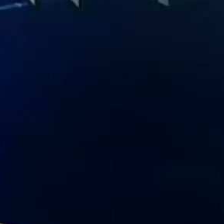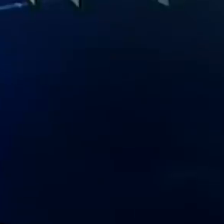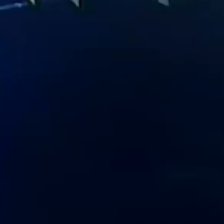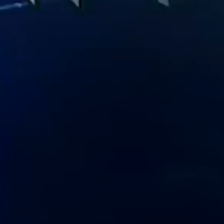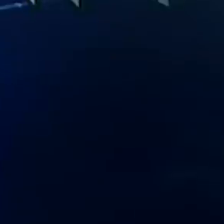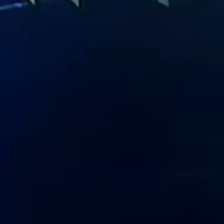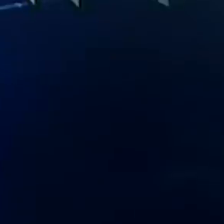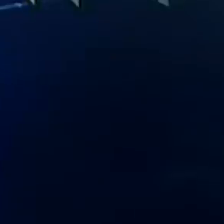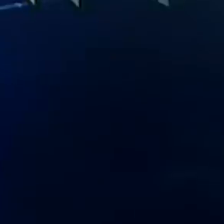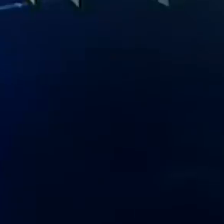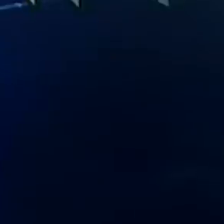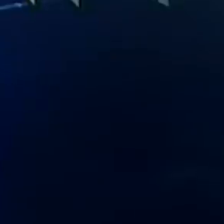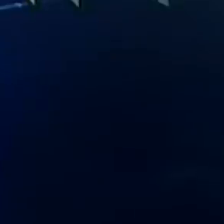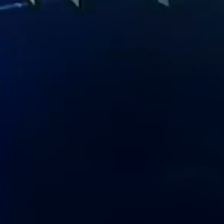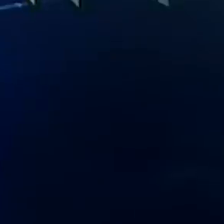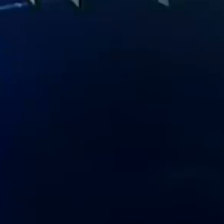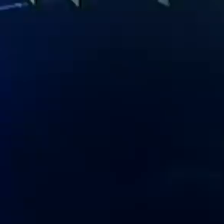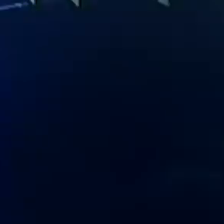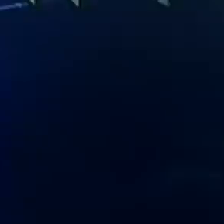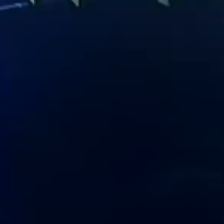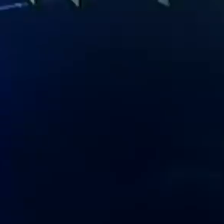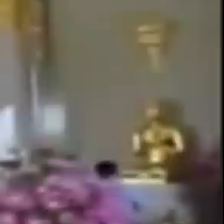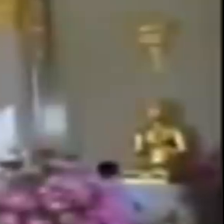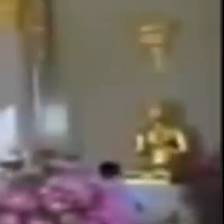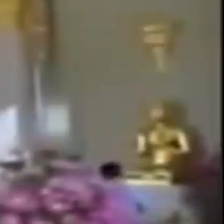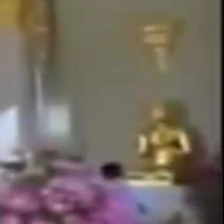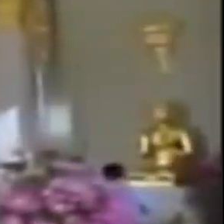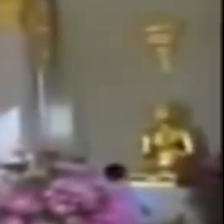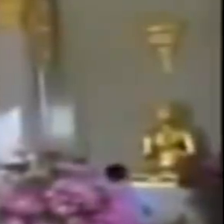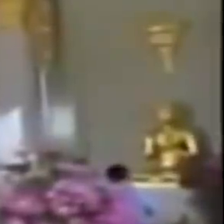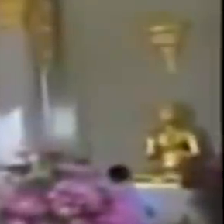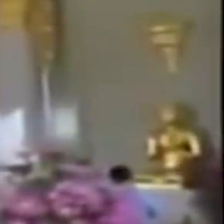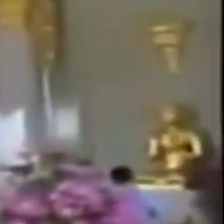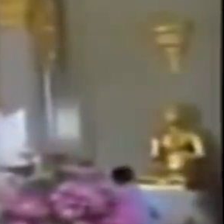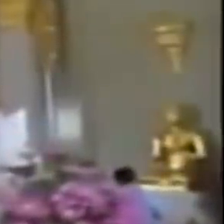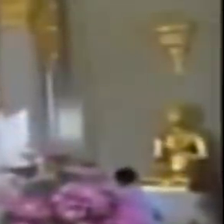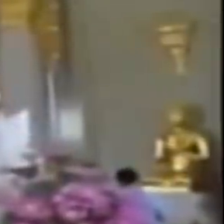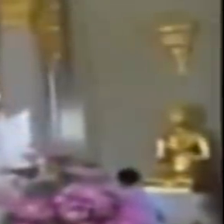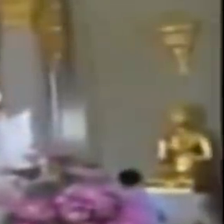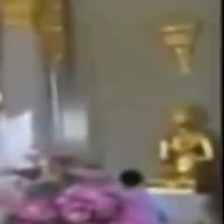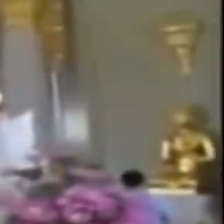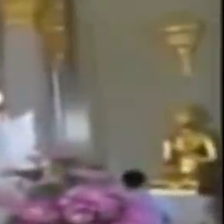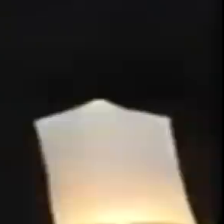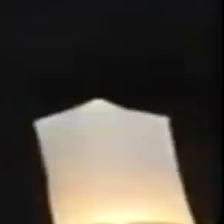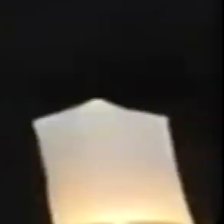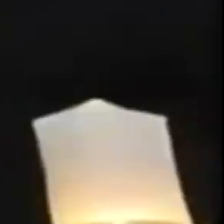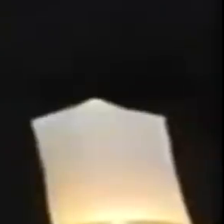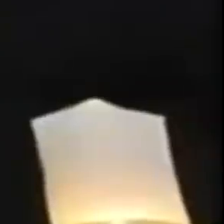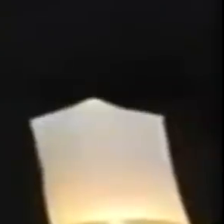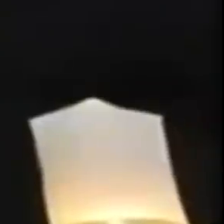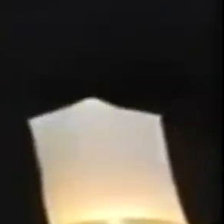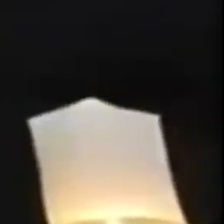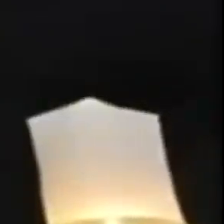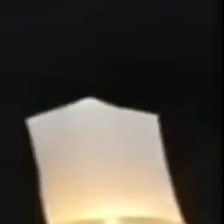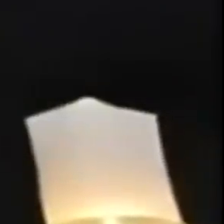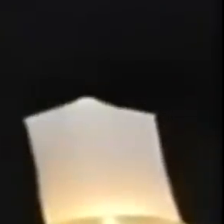বৌদ্ধ ধর্মাবলম্বীদের সবচেয়ে বড় ধর্মীয় উৎসব শুভ বুদ্ধ পূর্ণিমা আজ। বৌদ্ধ ধর্মাবলম্বীদের মতে প্রায় 2500